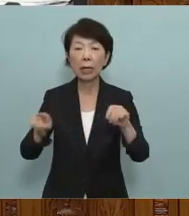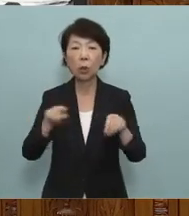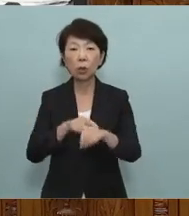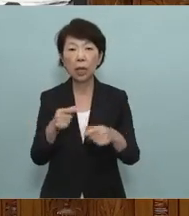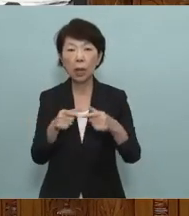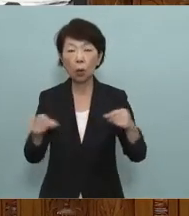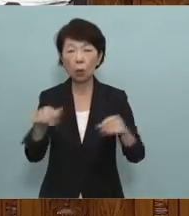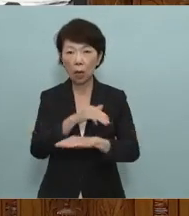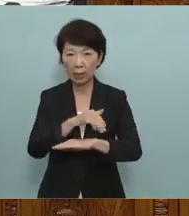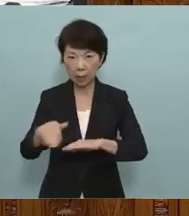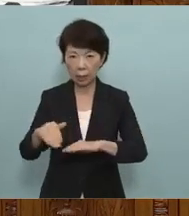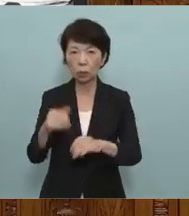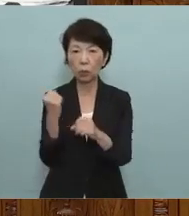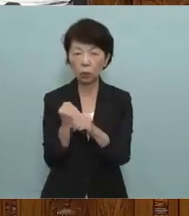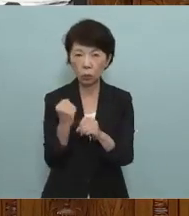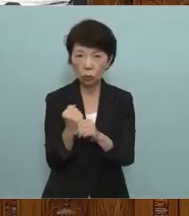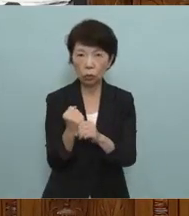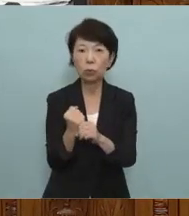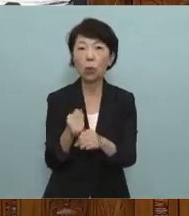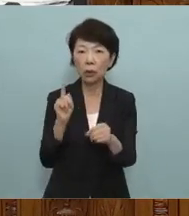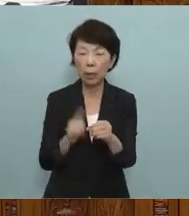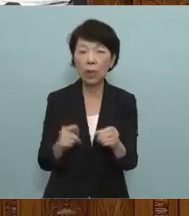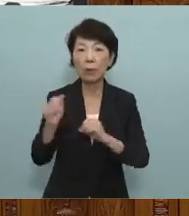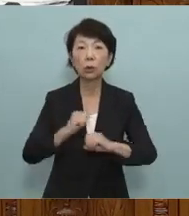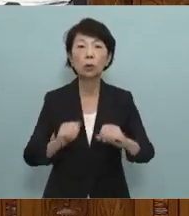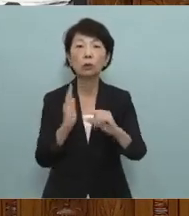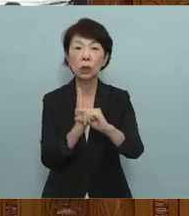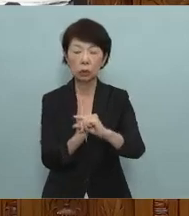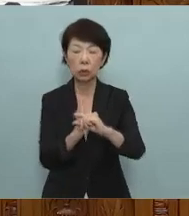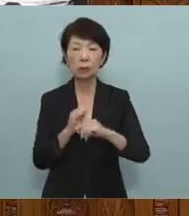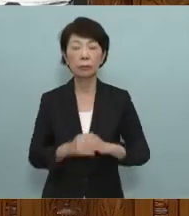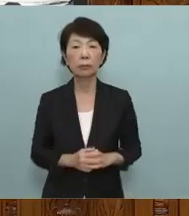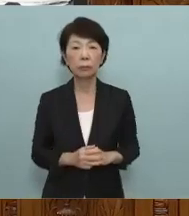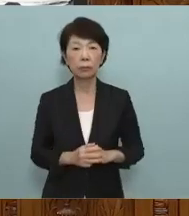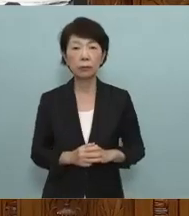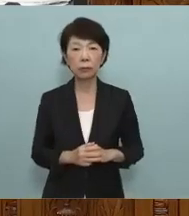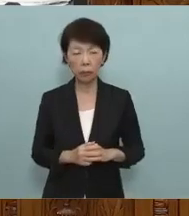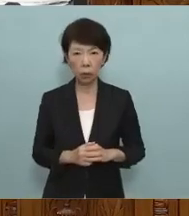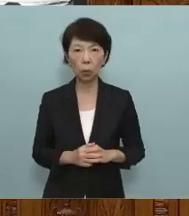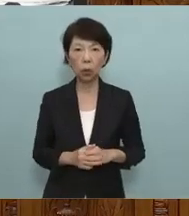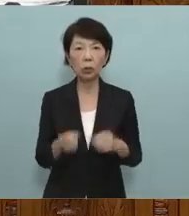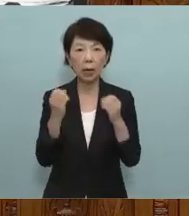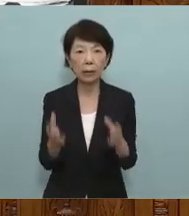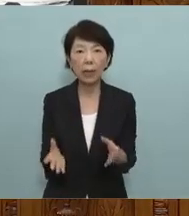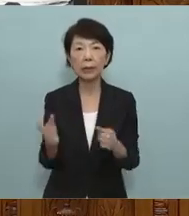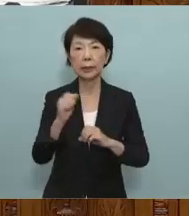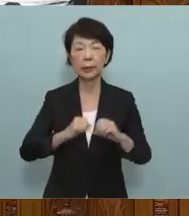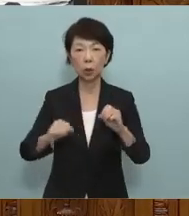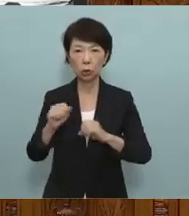戦略を策定すべく取り組んでいるところです。こうした先進的な取り